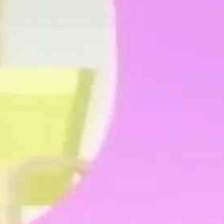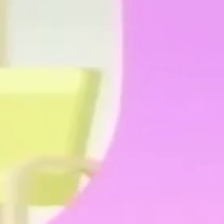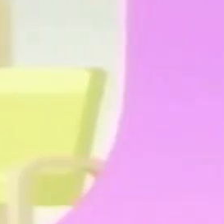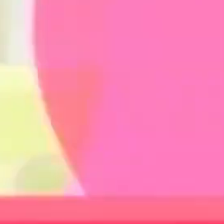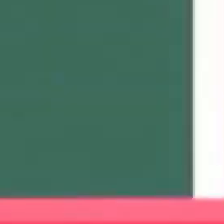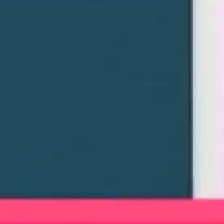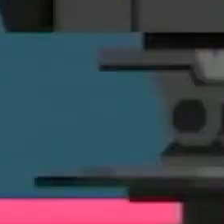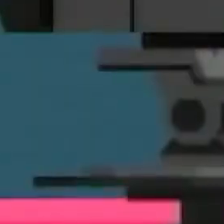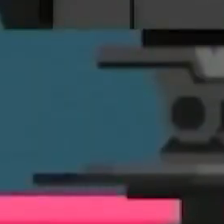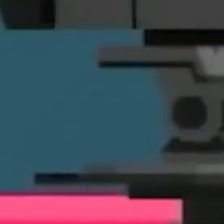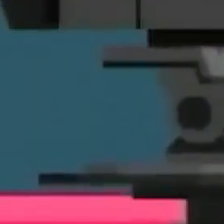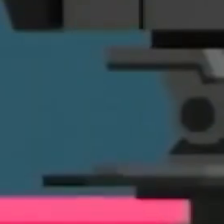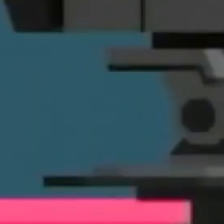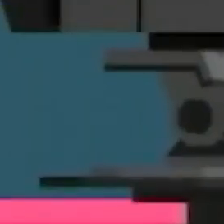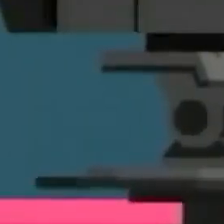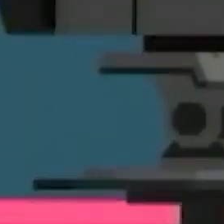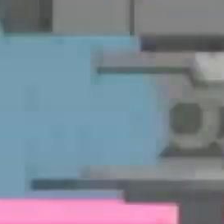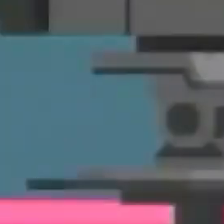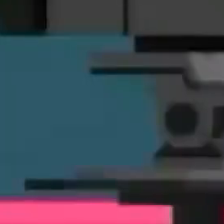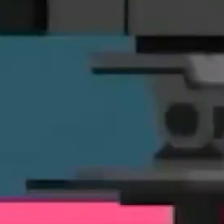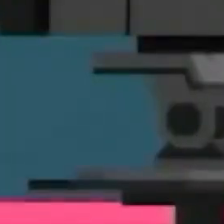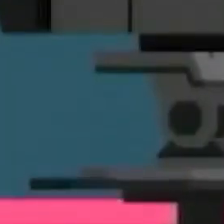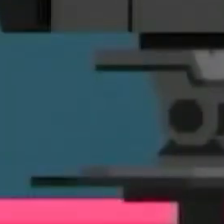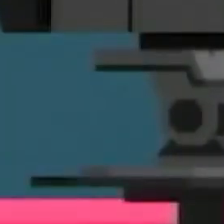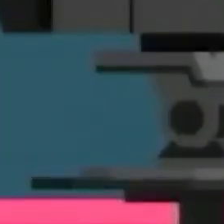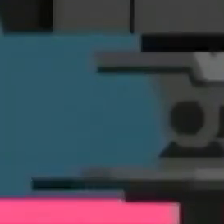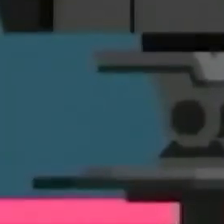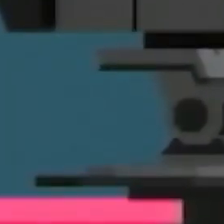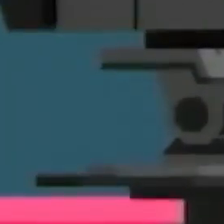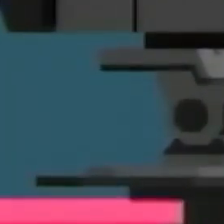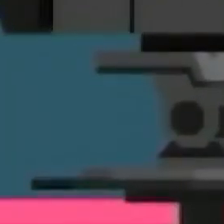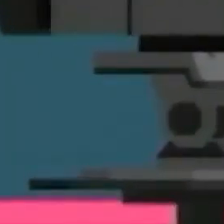هو علشان هي ومين هي